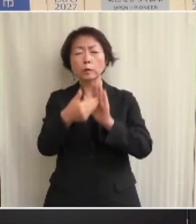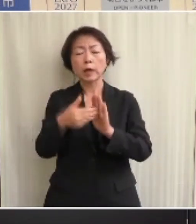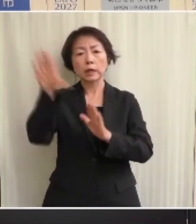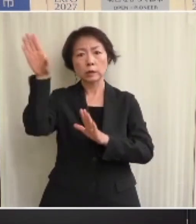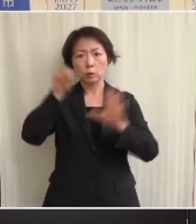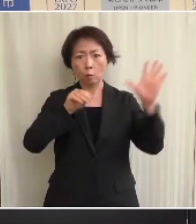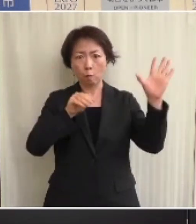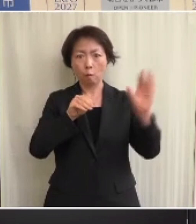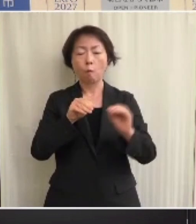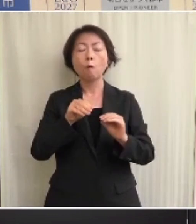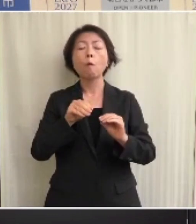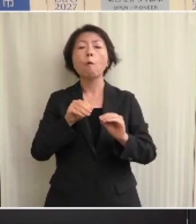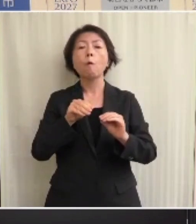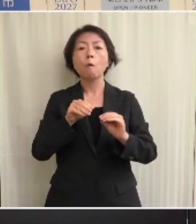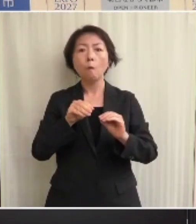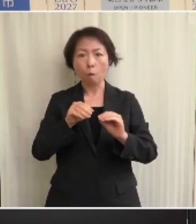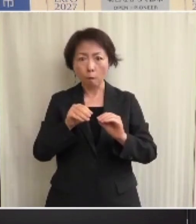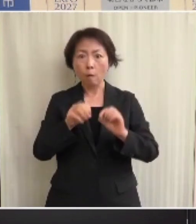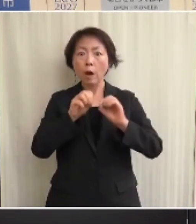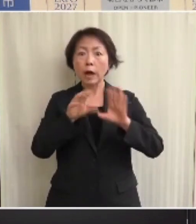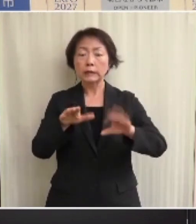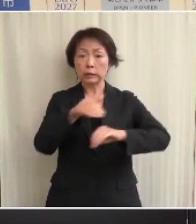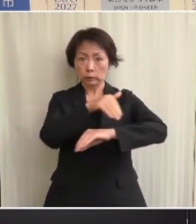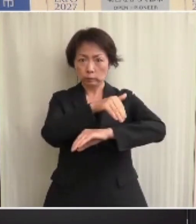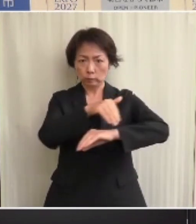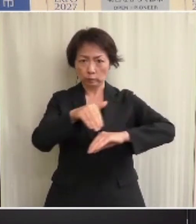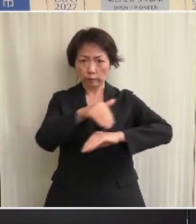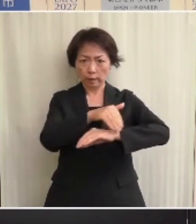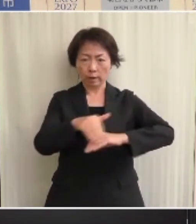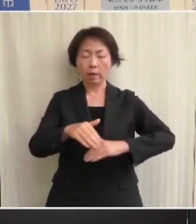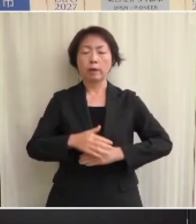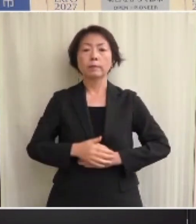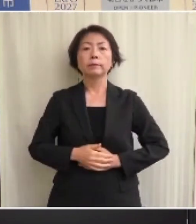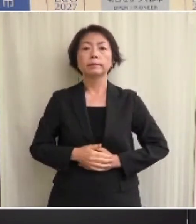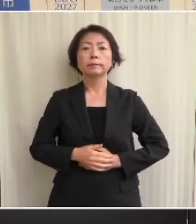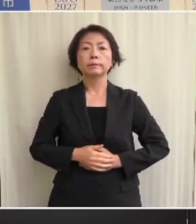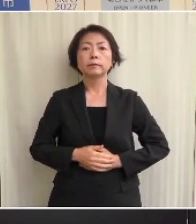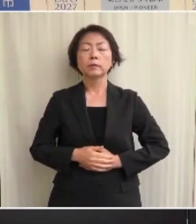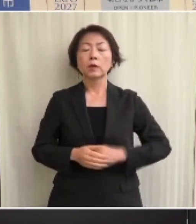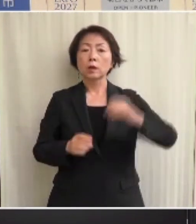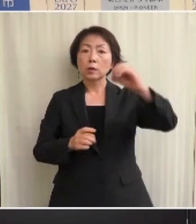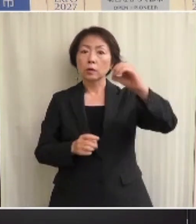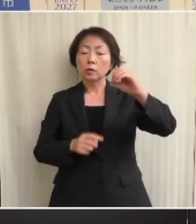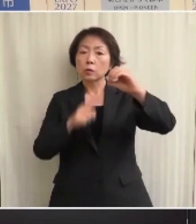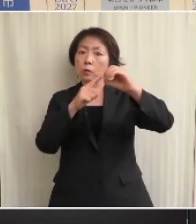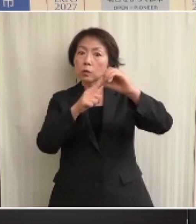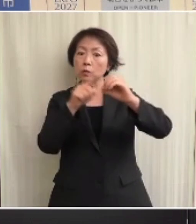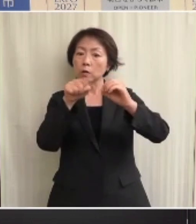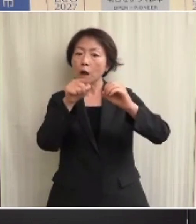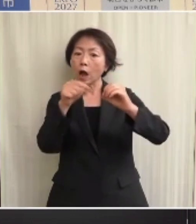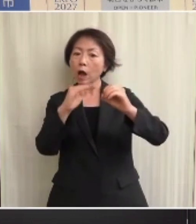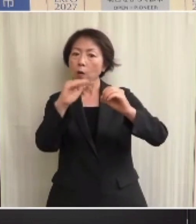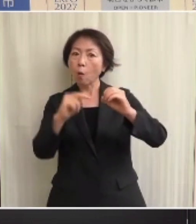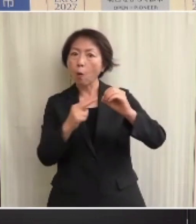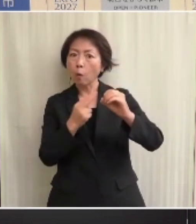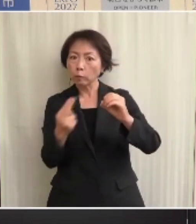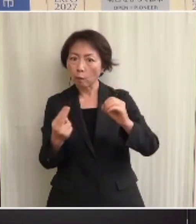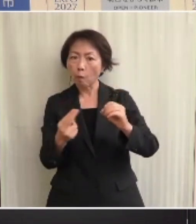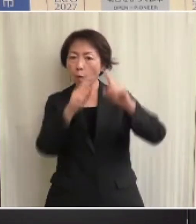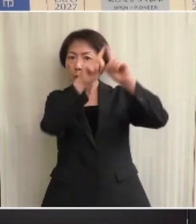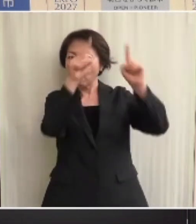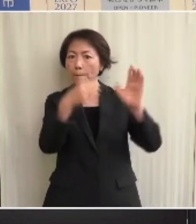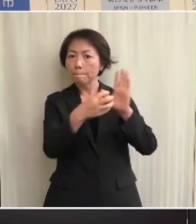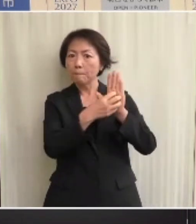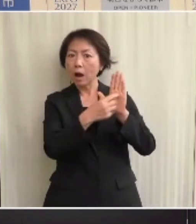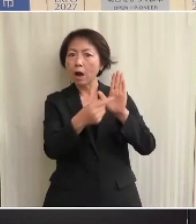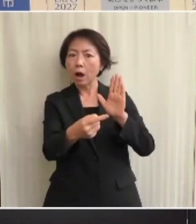を、発信したいというふうに考えております。いずれも QR コードでですね、市民と行政